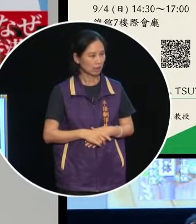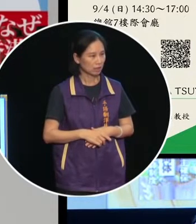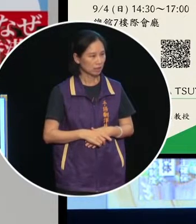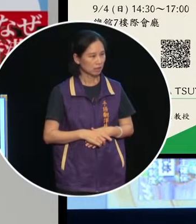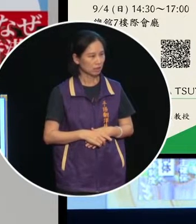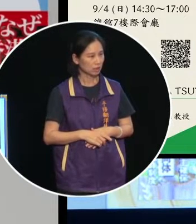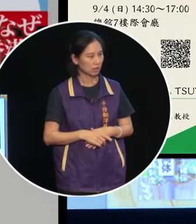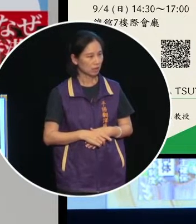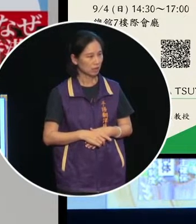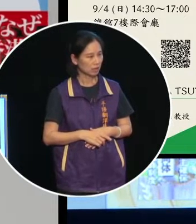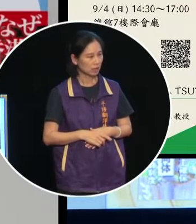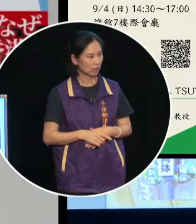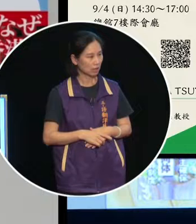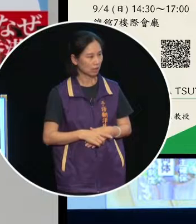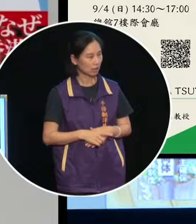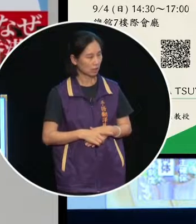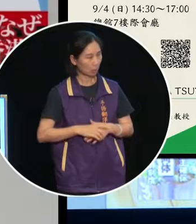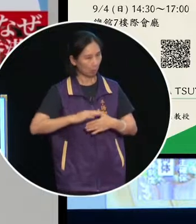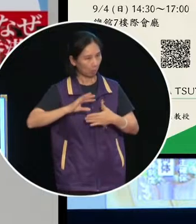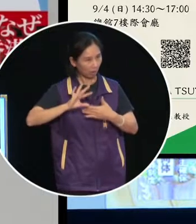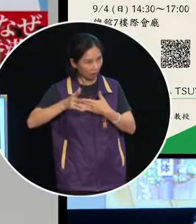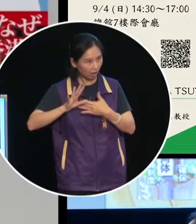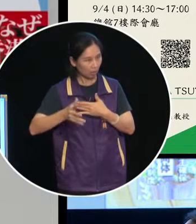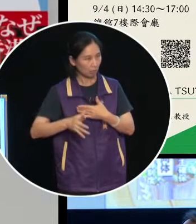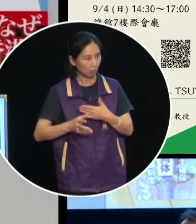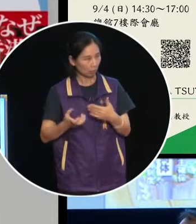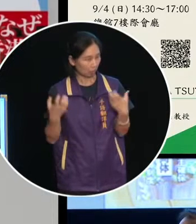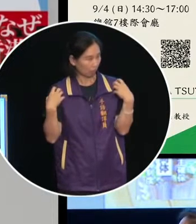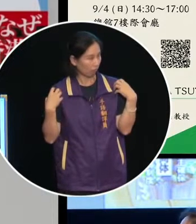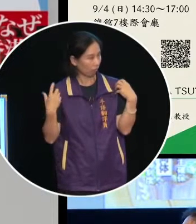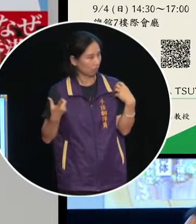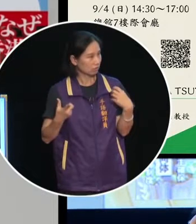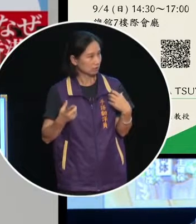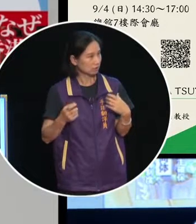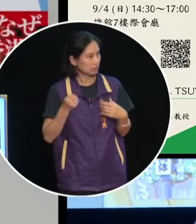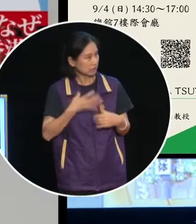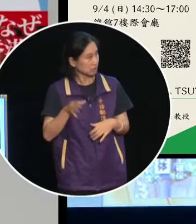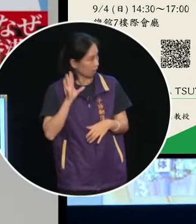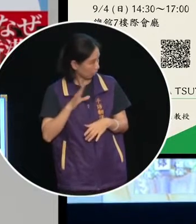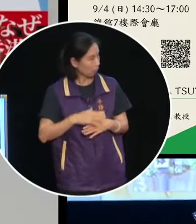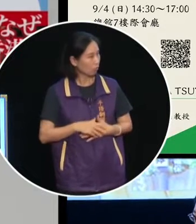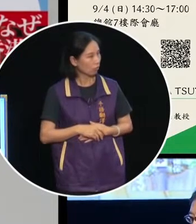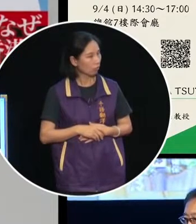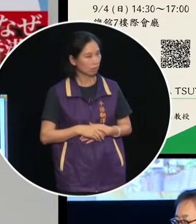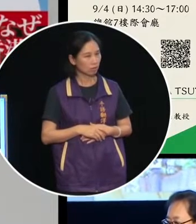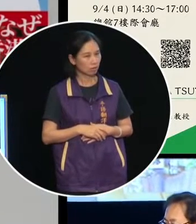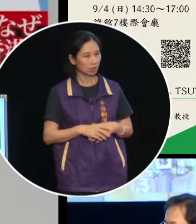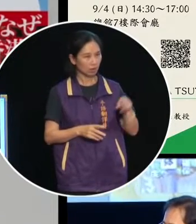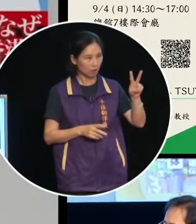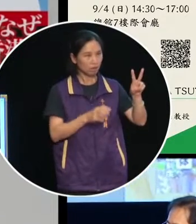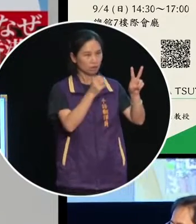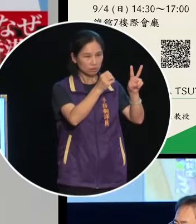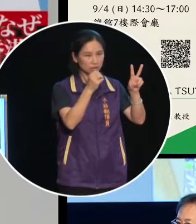进入加入新闻之后就要负责海外国际新闻。那台北驻酒厂是